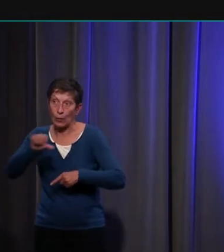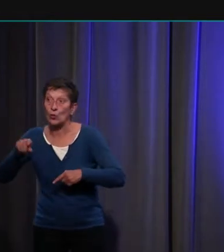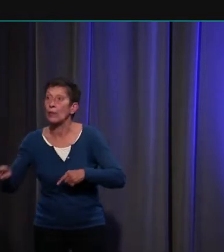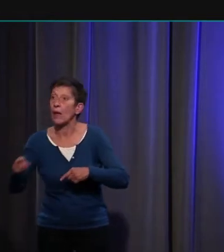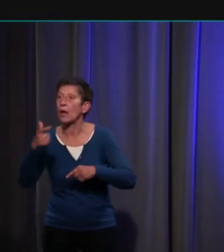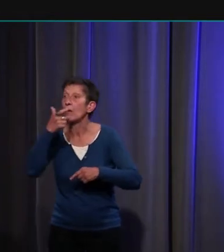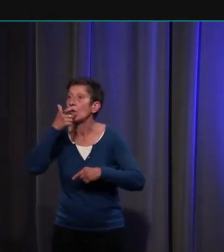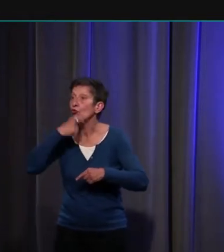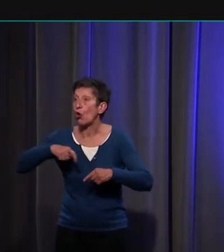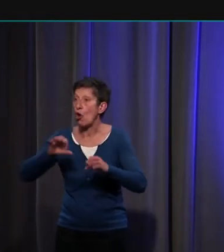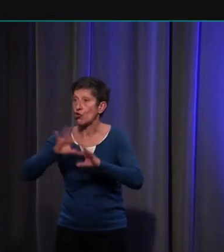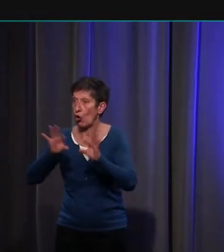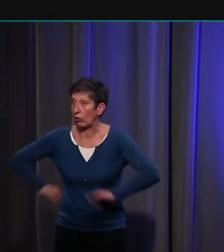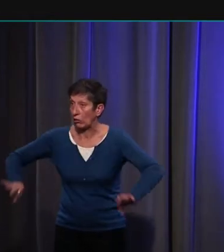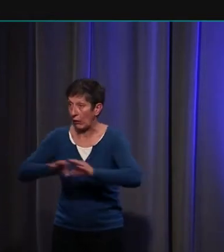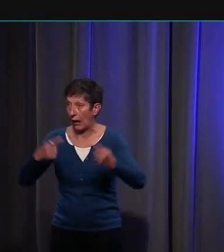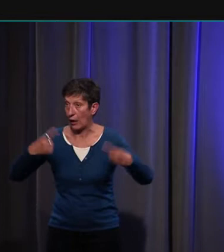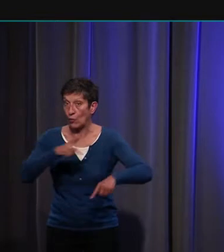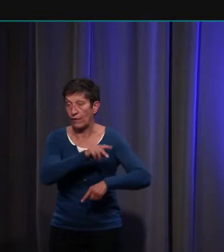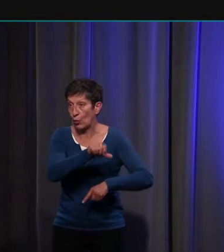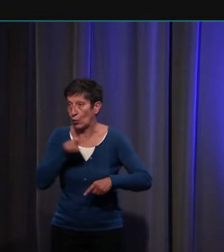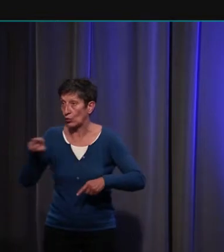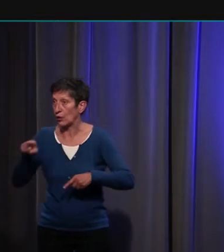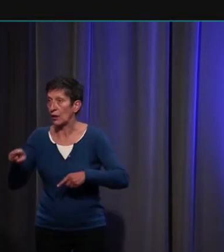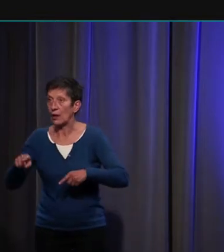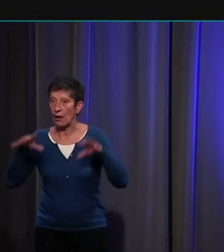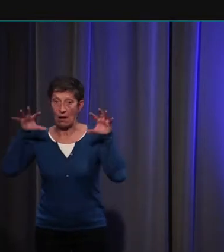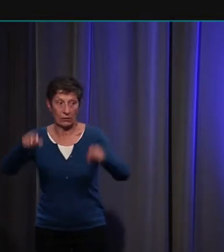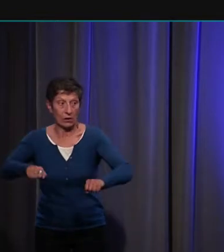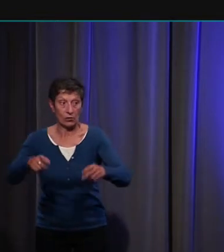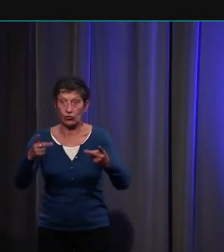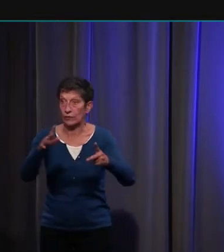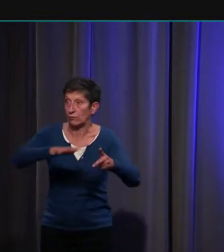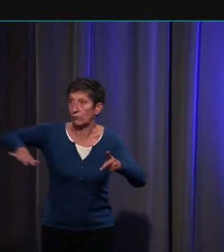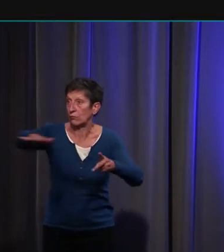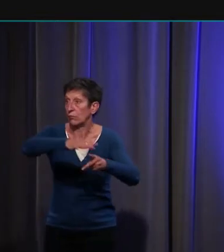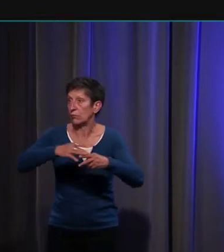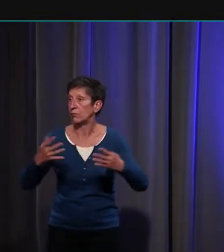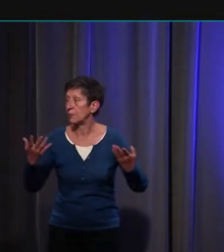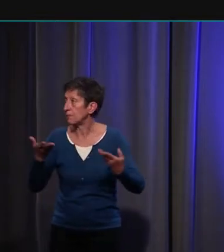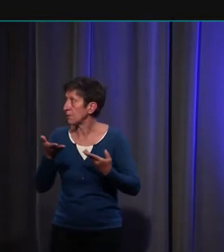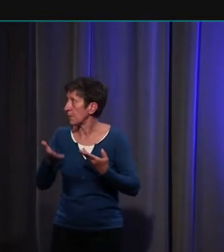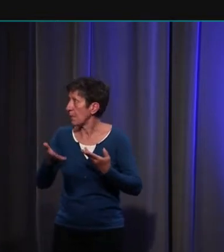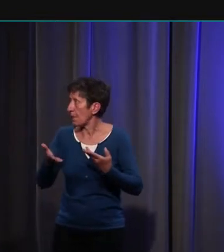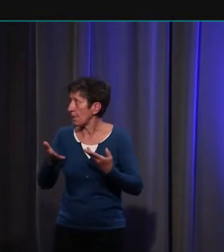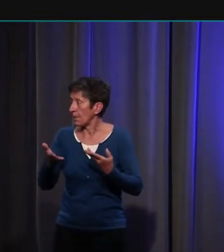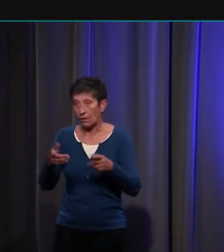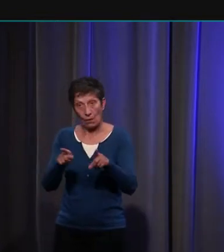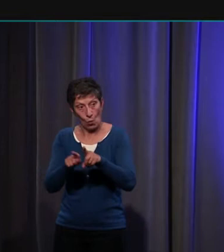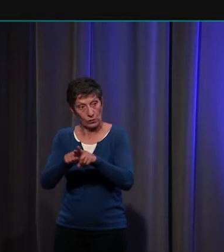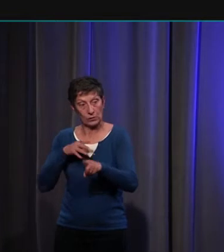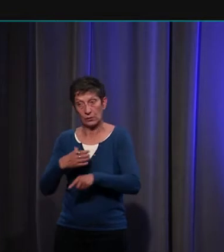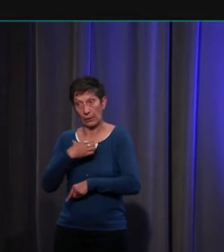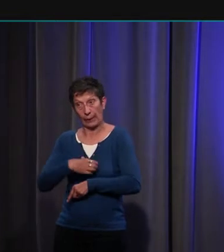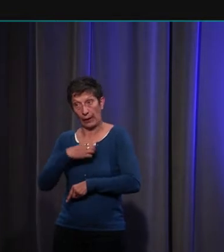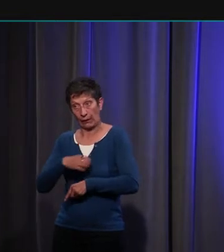quand il assiège et une place tout près d'angers la roche aux moines à mois auparavant avant la bataille de bouvines une oscillation chaplin on le sait